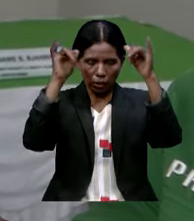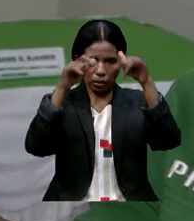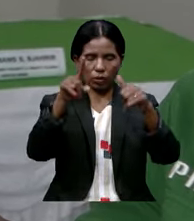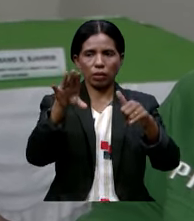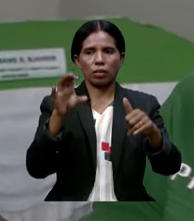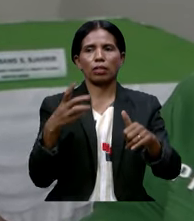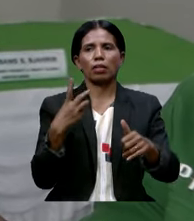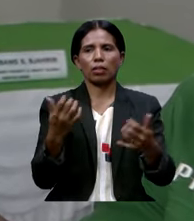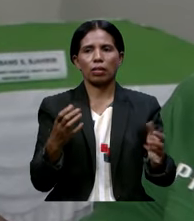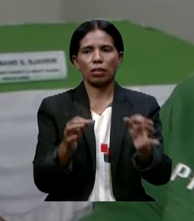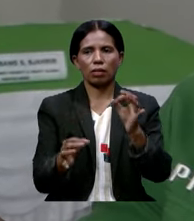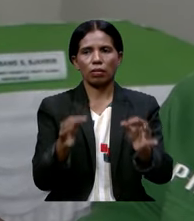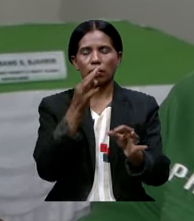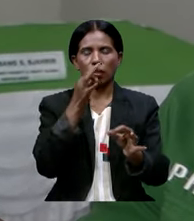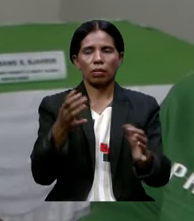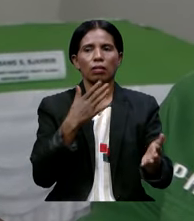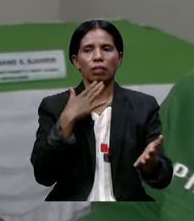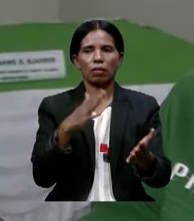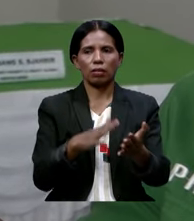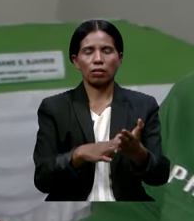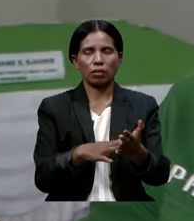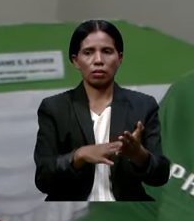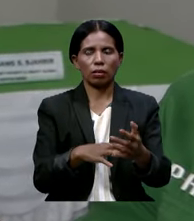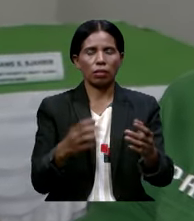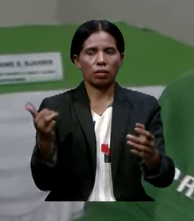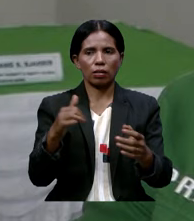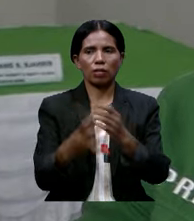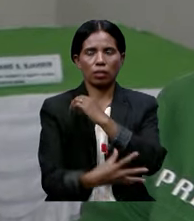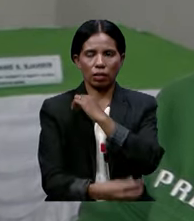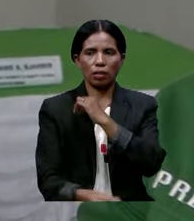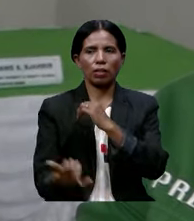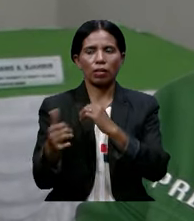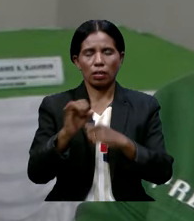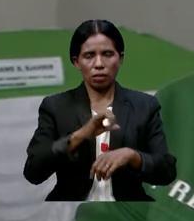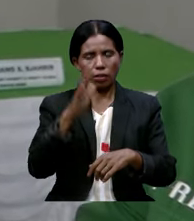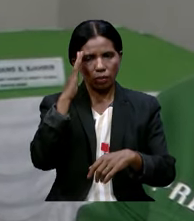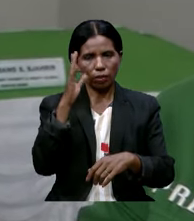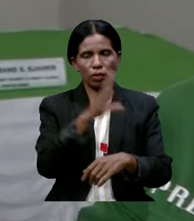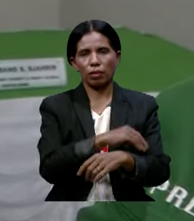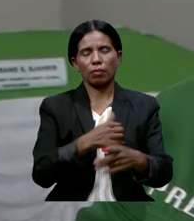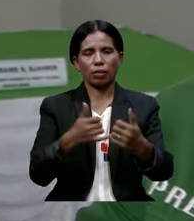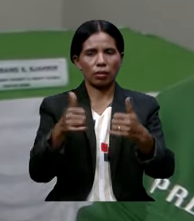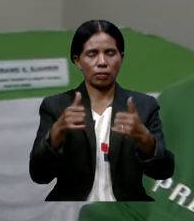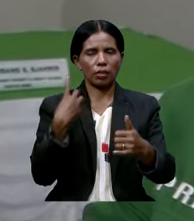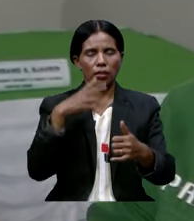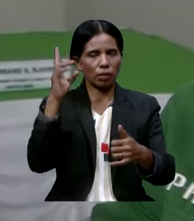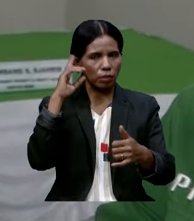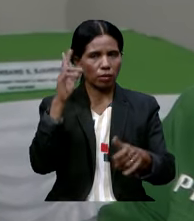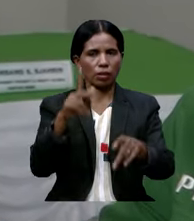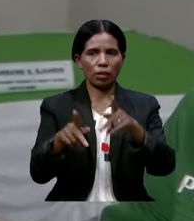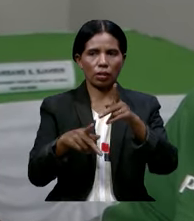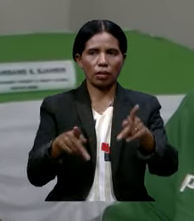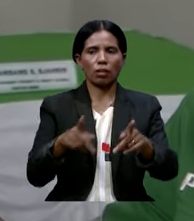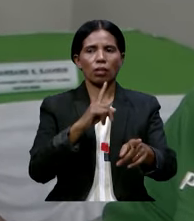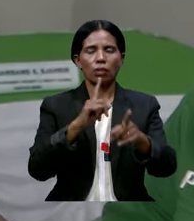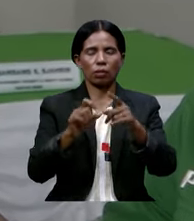sama kiat. Masih se ni lah, ha lah ya kalori lah tu 2100 mana ya kiat nih. Pertama tahun ini dah ni maka tambah dalam barat kita corona dia, oh balu kuliah